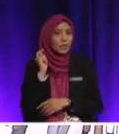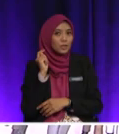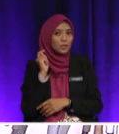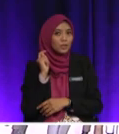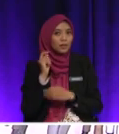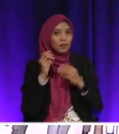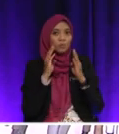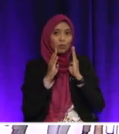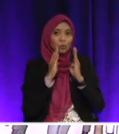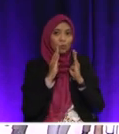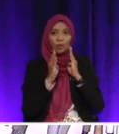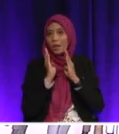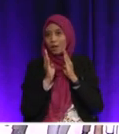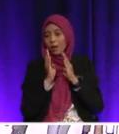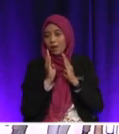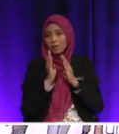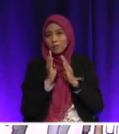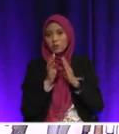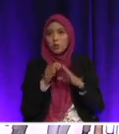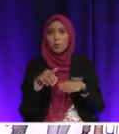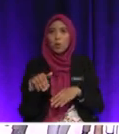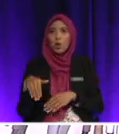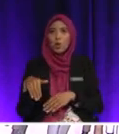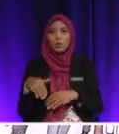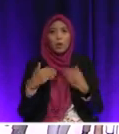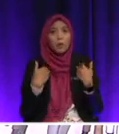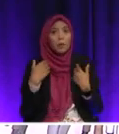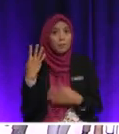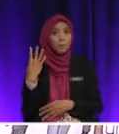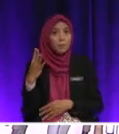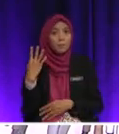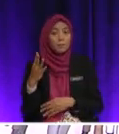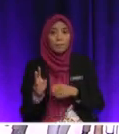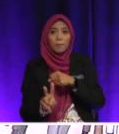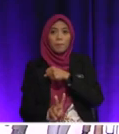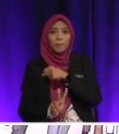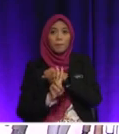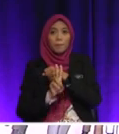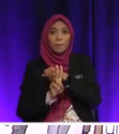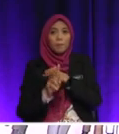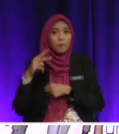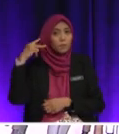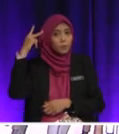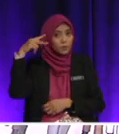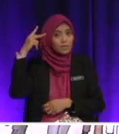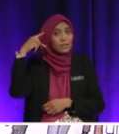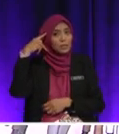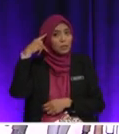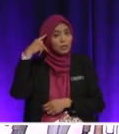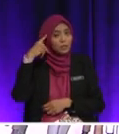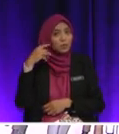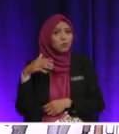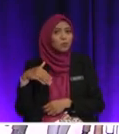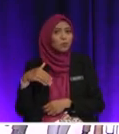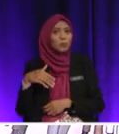dan dikabarkan sebelum ini terdapat 14 party politik yang mana dengan namanya